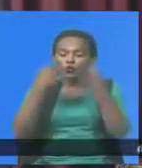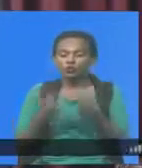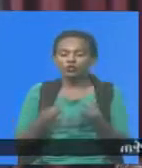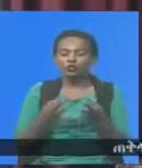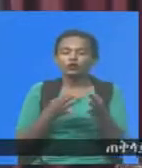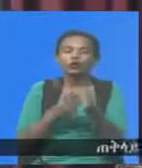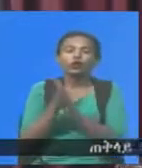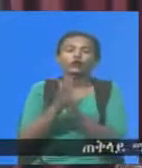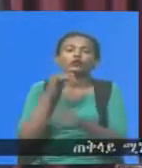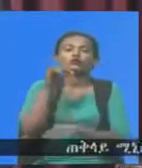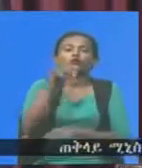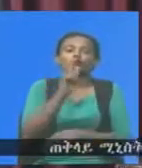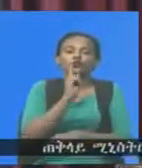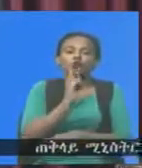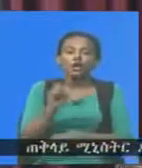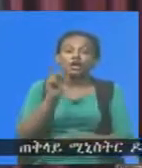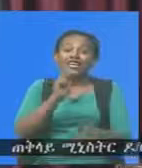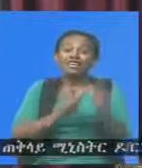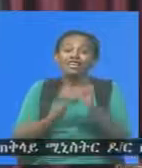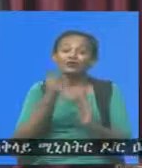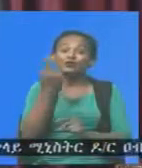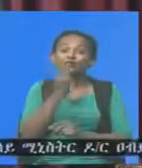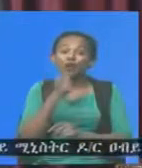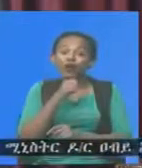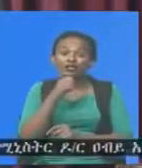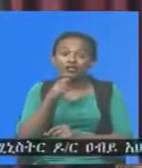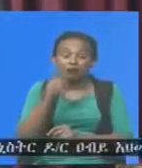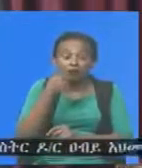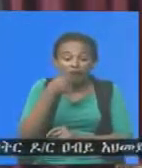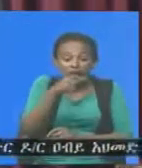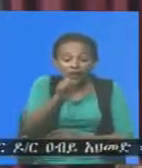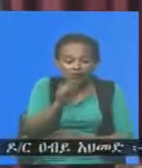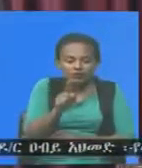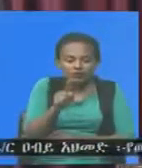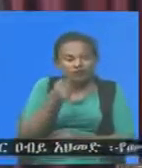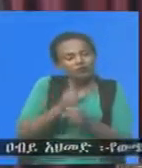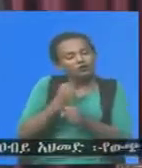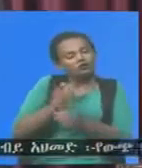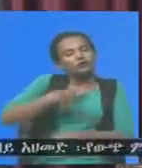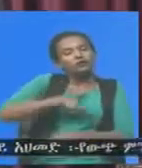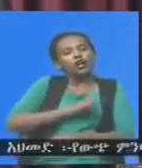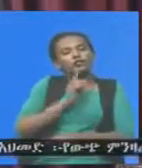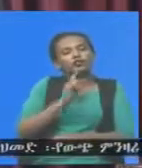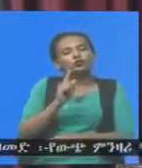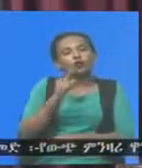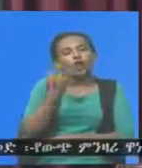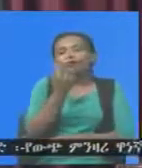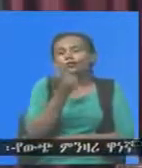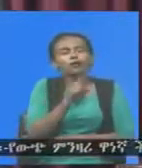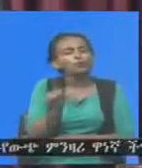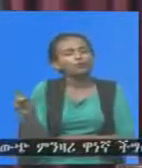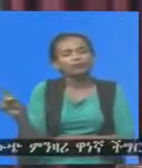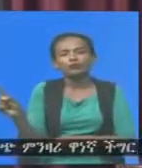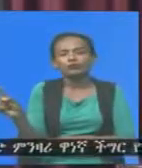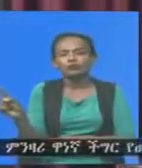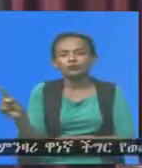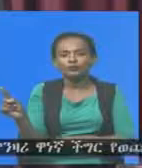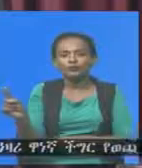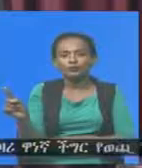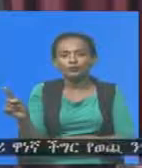ነው ለህዝቡ እንደማይጠቅም መንገርና መግራት ግን ስራችን ነው አይጠቅምም አይበጅም